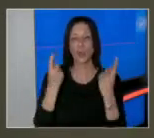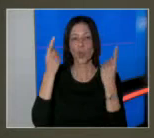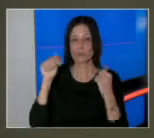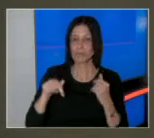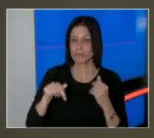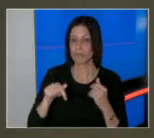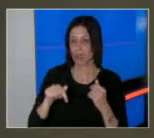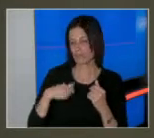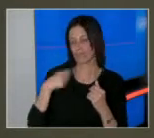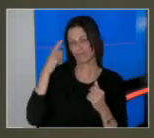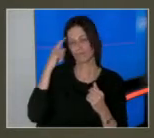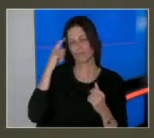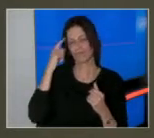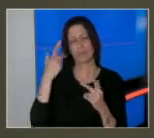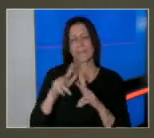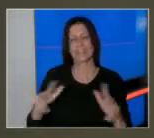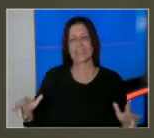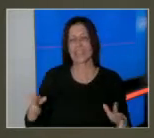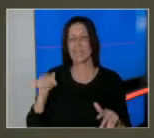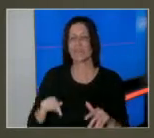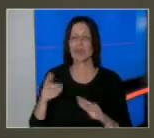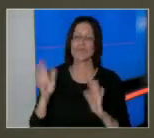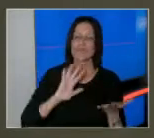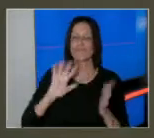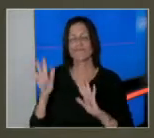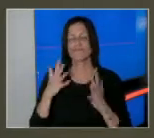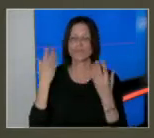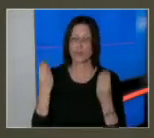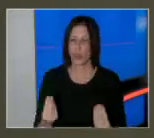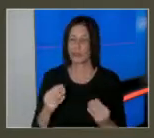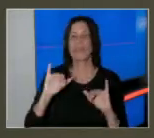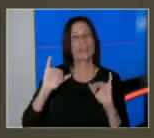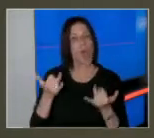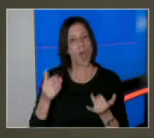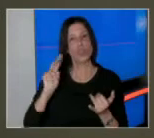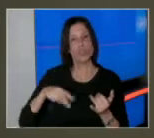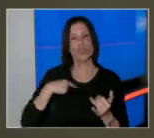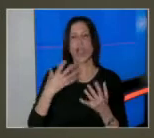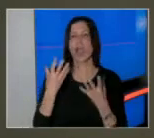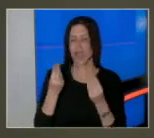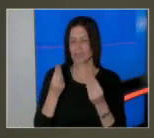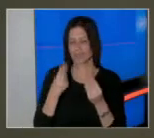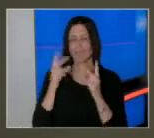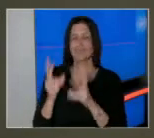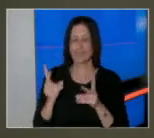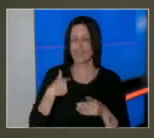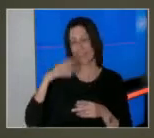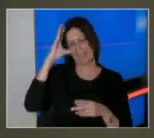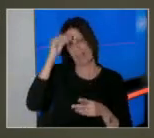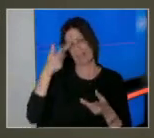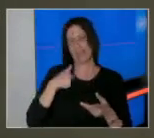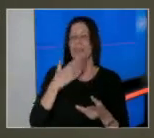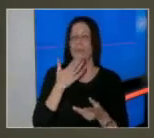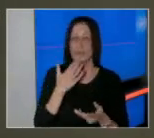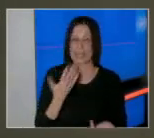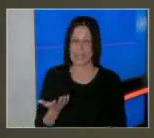לי לחשוב שהמצב כאן לא הכי טוב. נכון, יש לי ים של פריבילגיות. אני גם גבר ואני גם